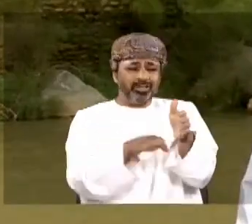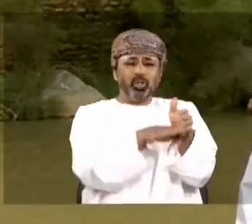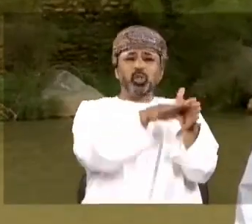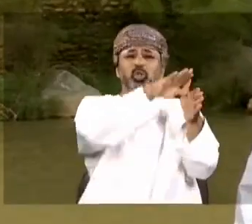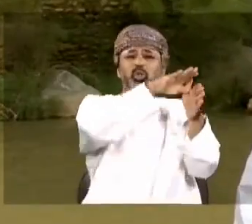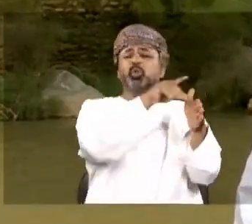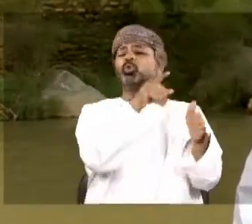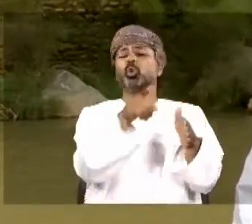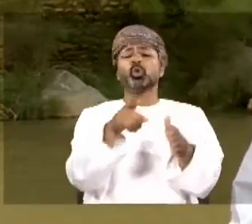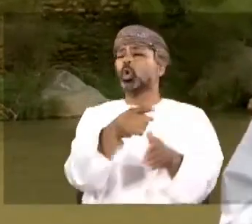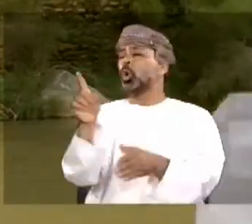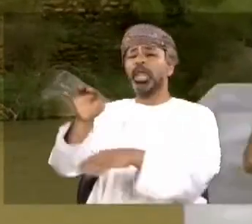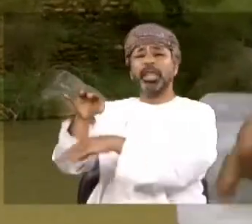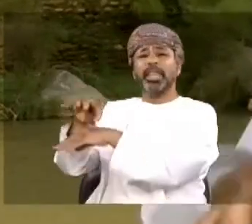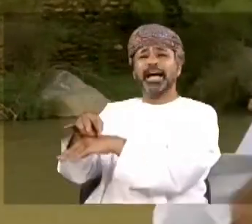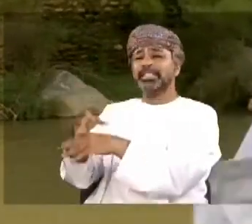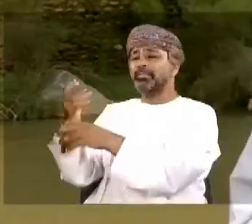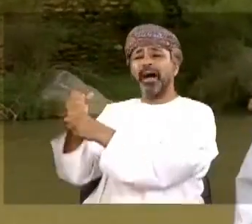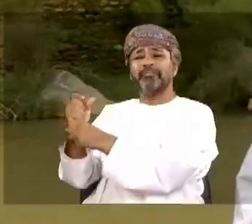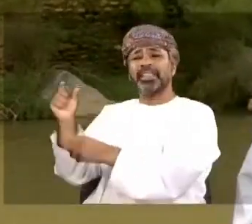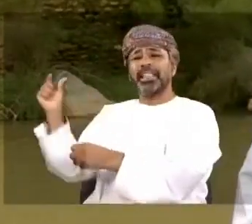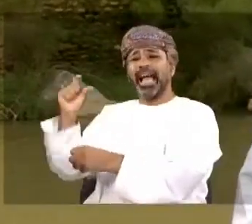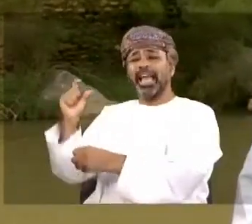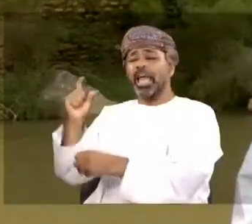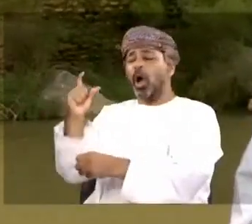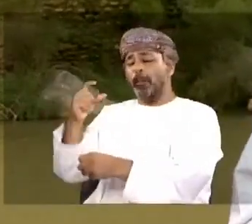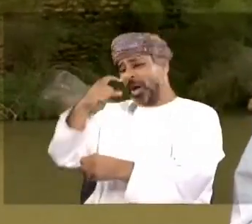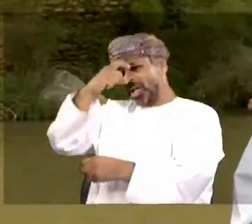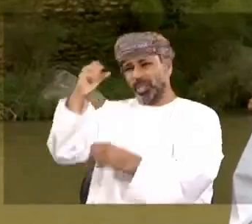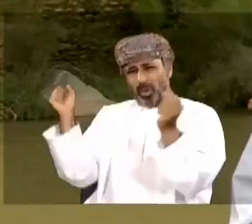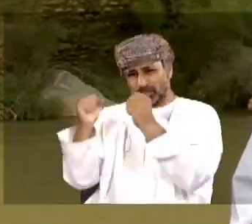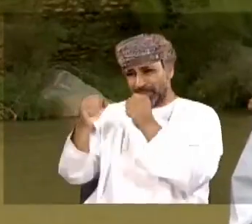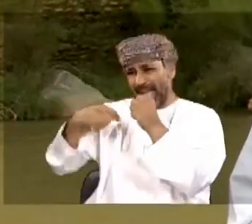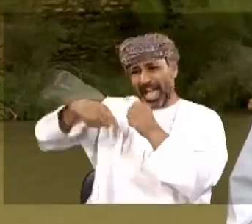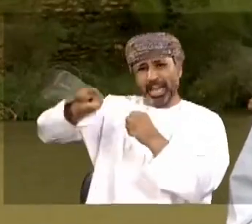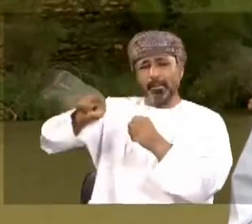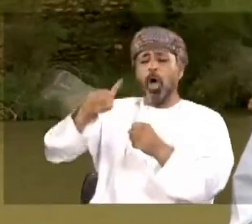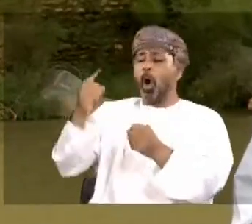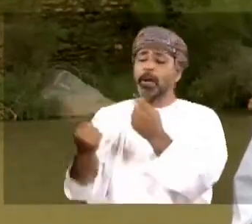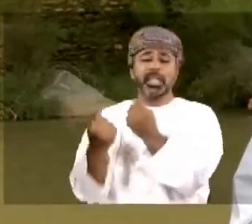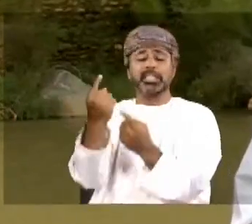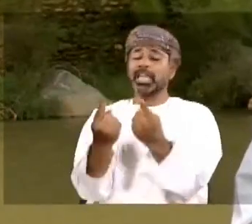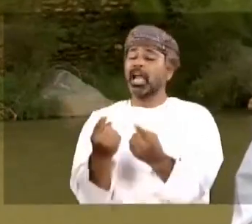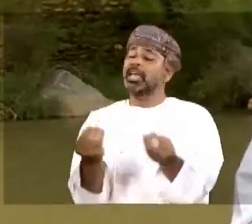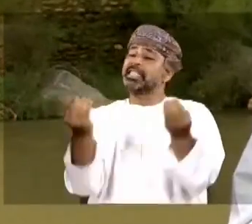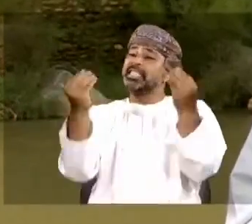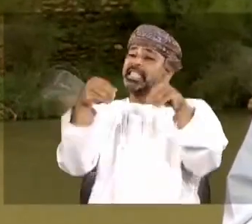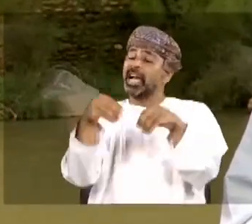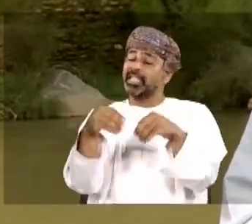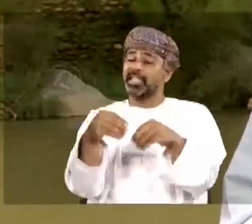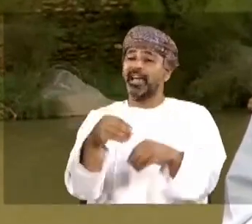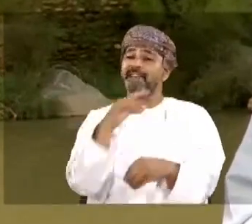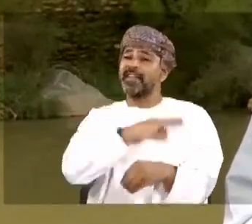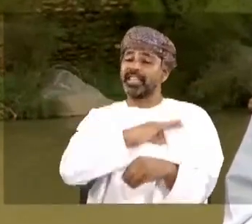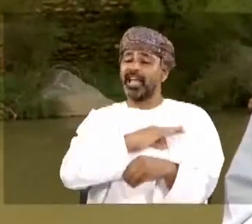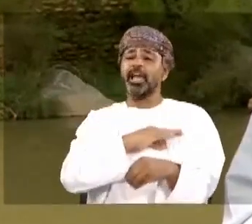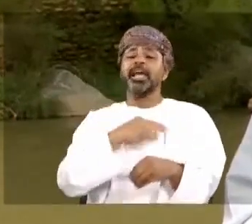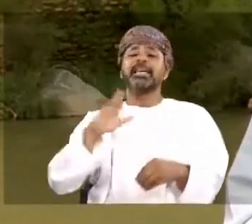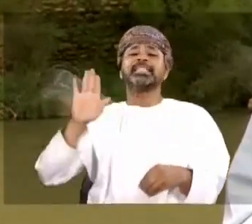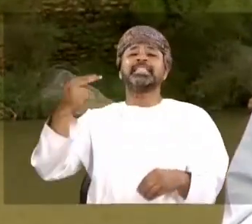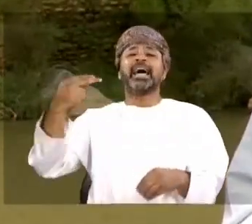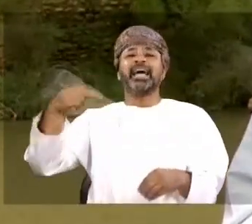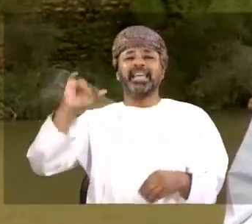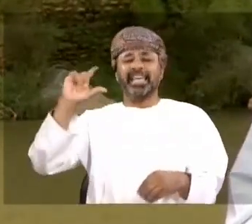في محافظة الداخلية أن يشهد شتاء هذا العام موسما زراعيا خصبا. سعيد بن ذيب